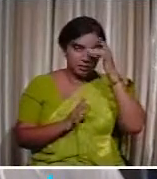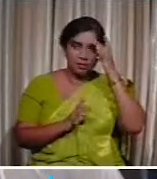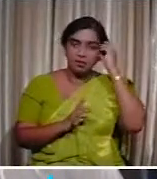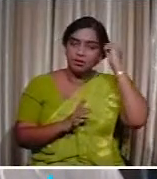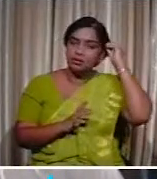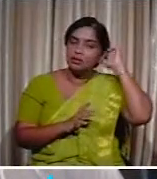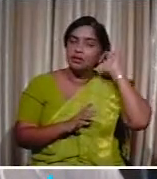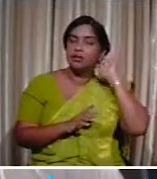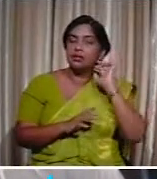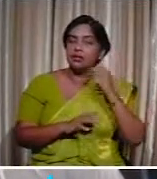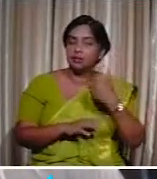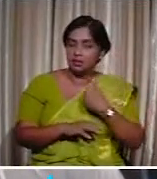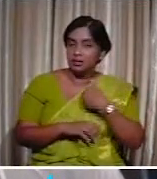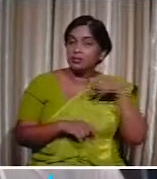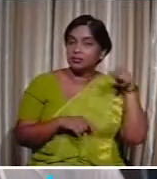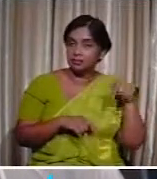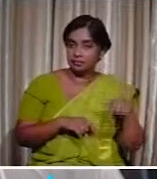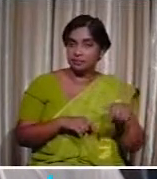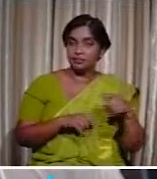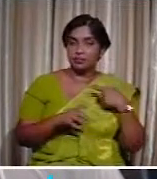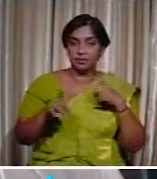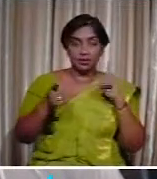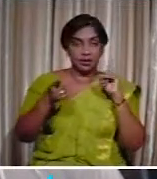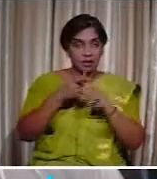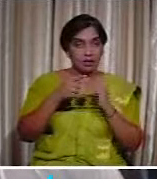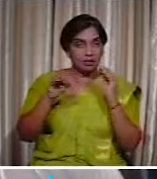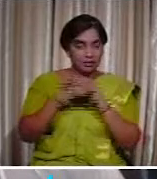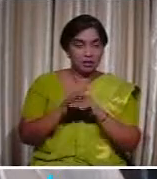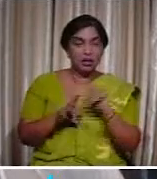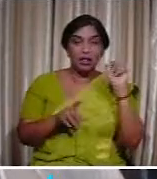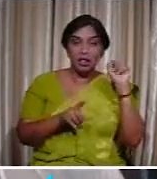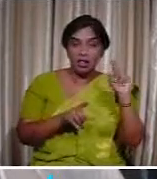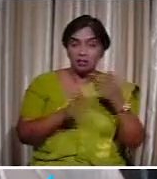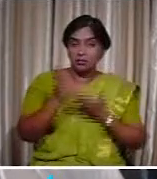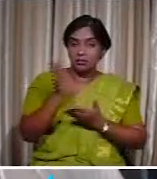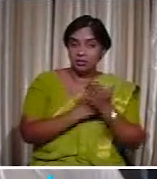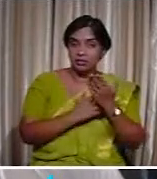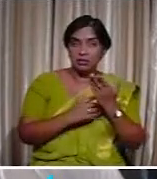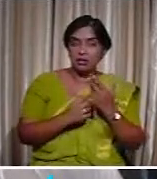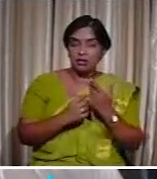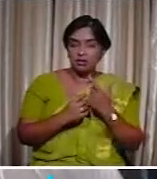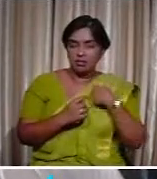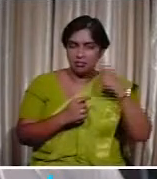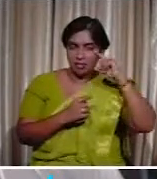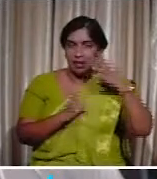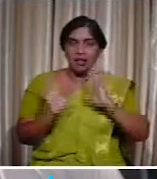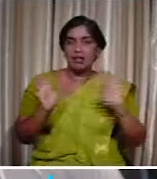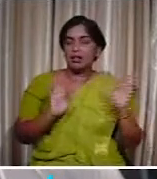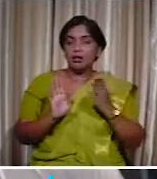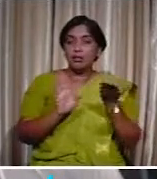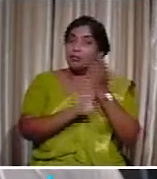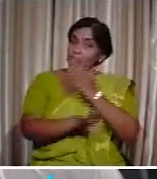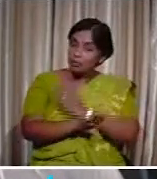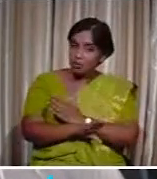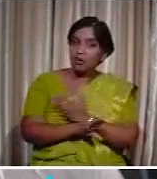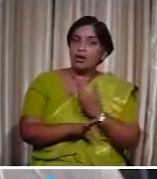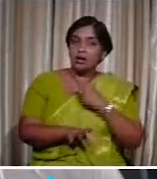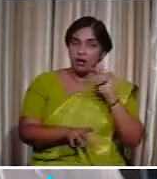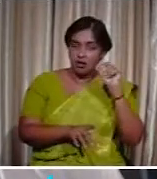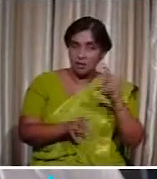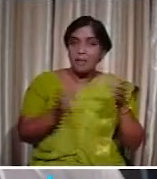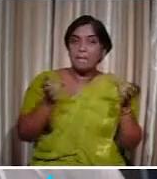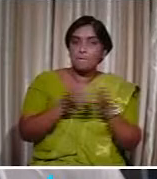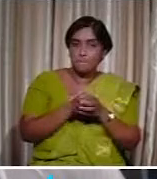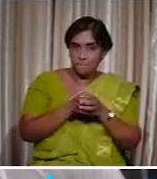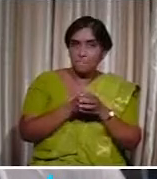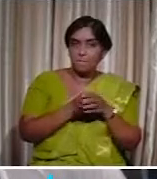मम मे तरंगेट एन्न मे नम योजना वेन्ने अहंबेन नेवेयि गीवरत् मगे नाम अपे पक्षे